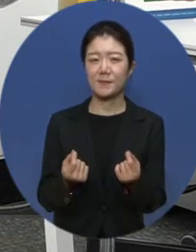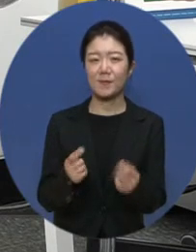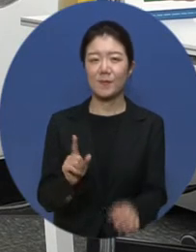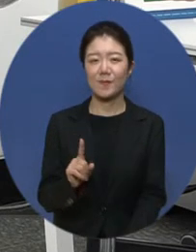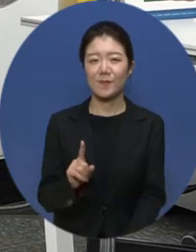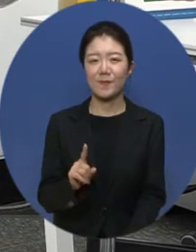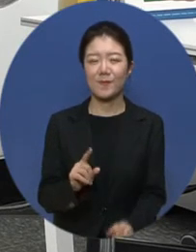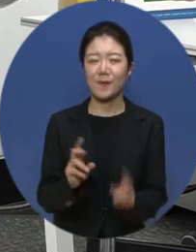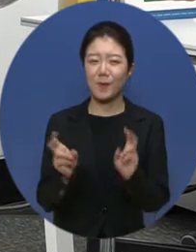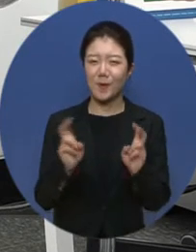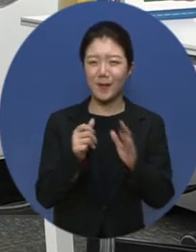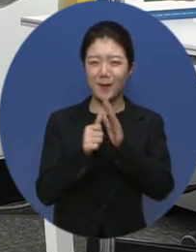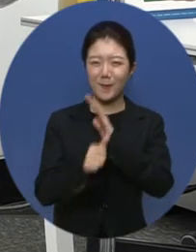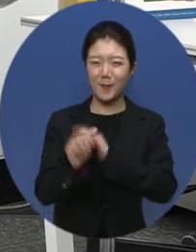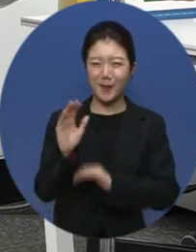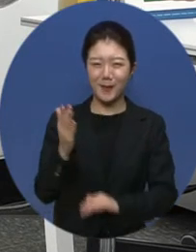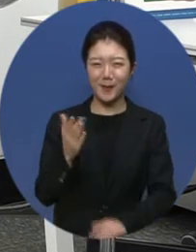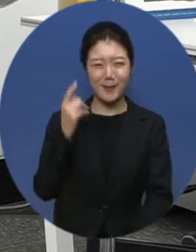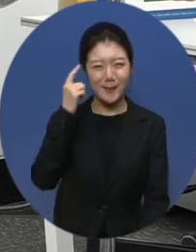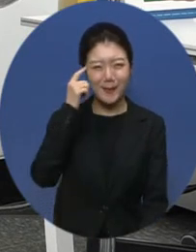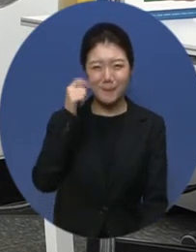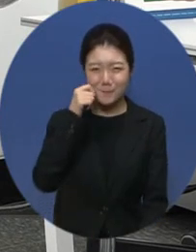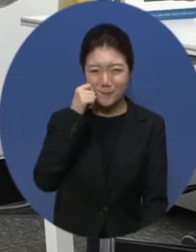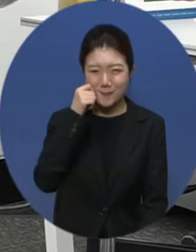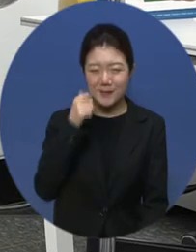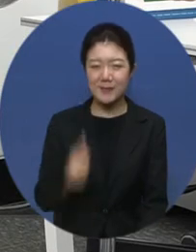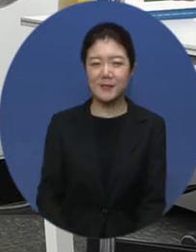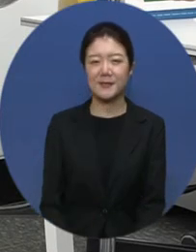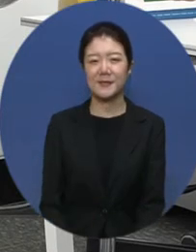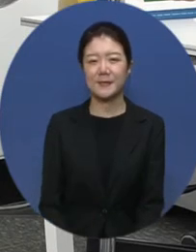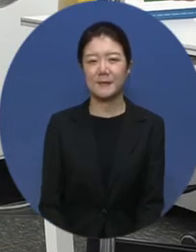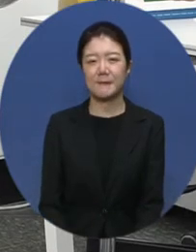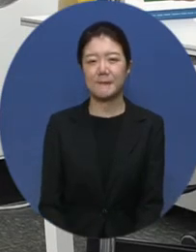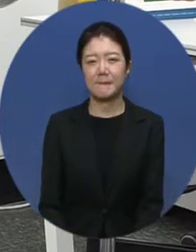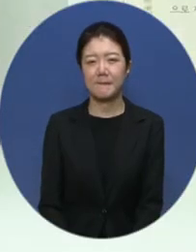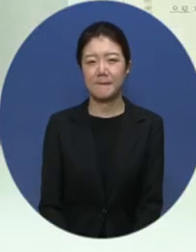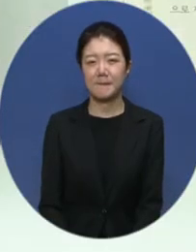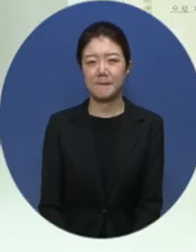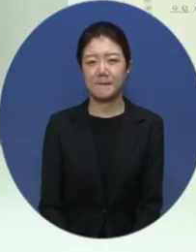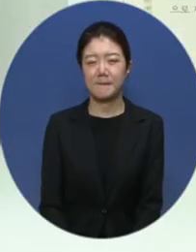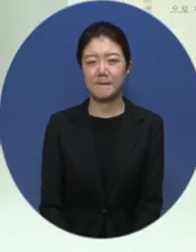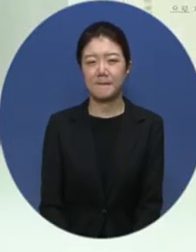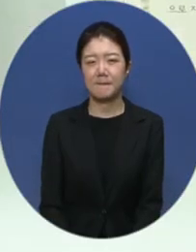어떤 업체 대표가 될 거라고는 생각을 하지 못했죠. 네.